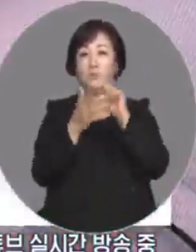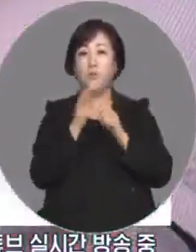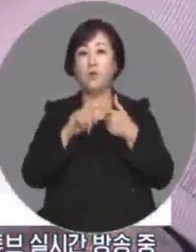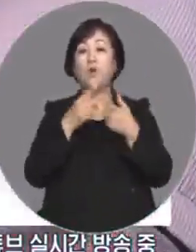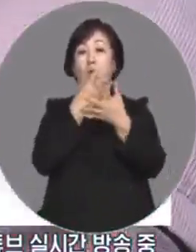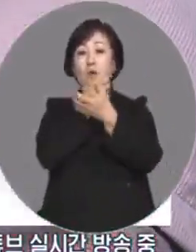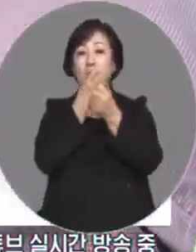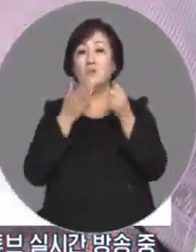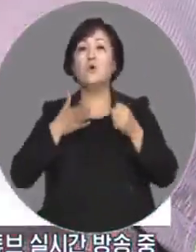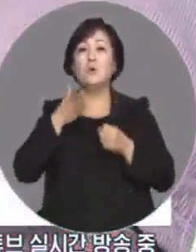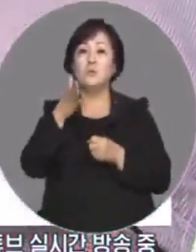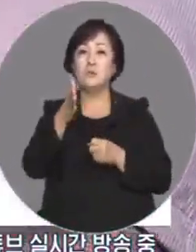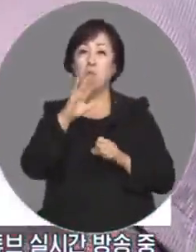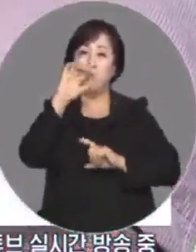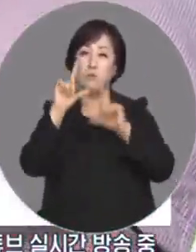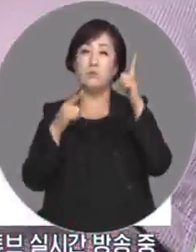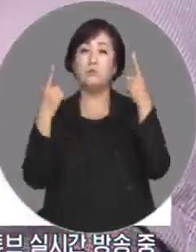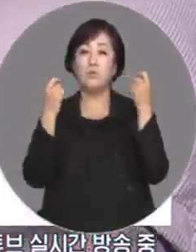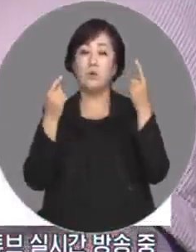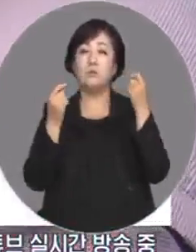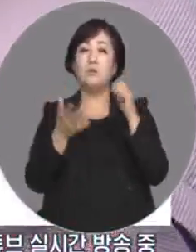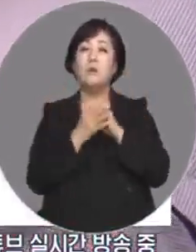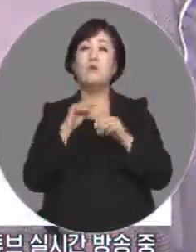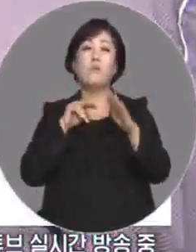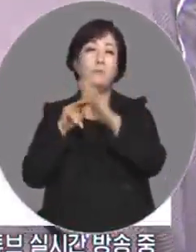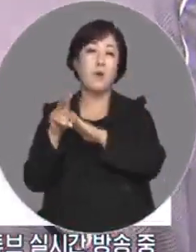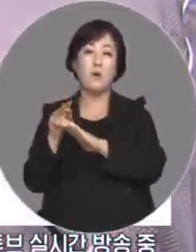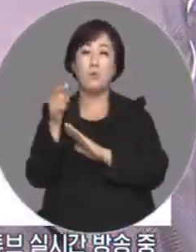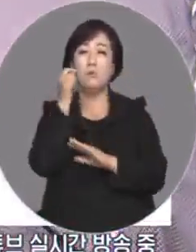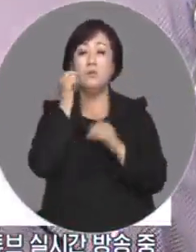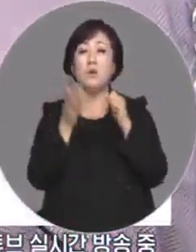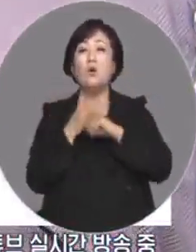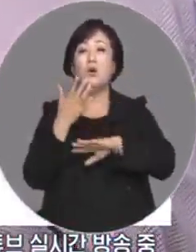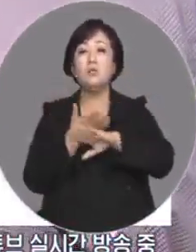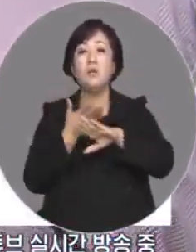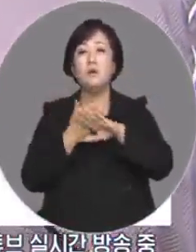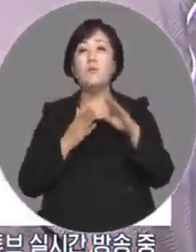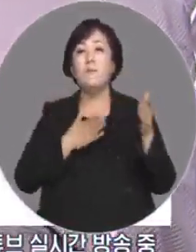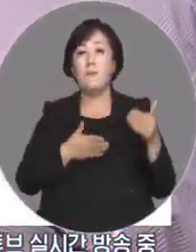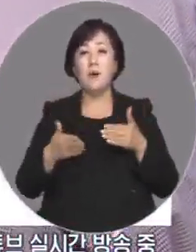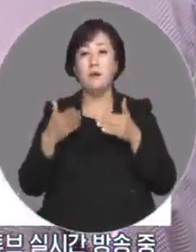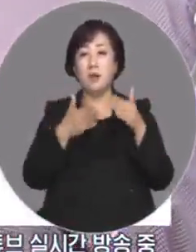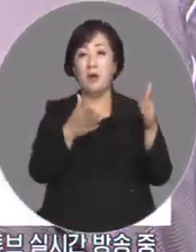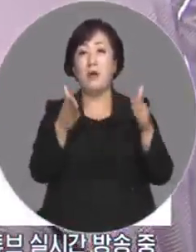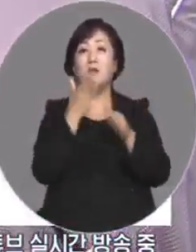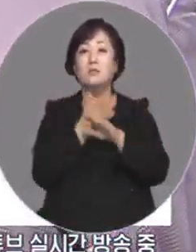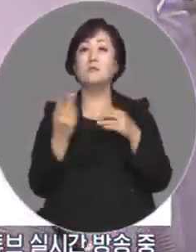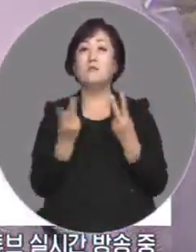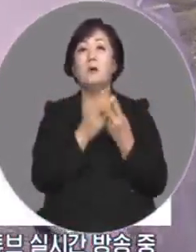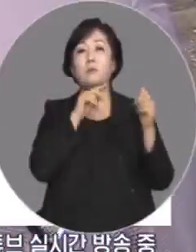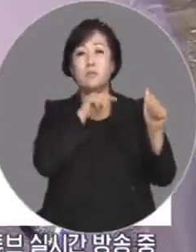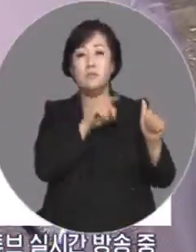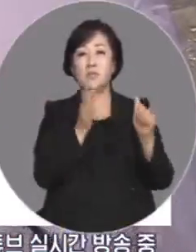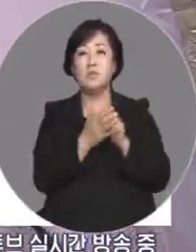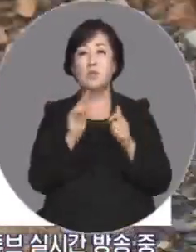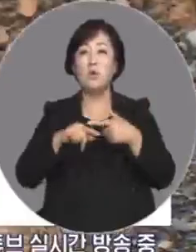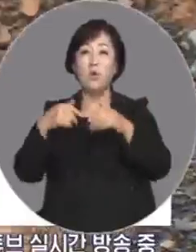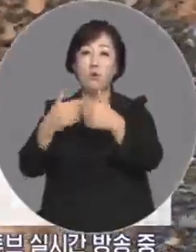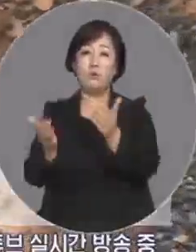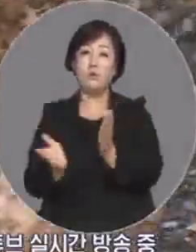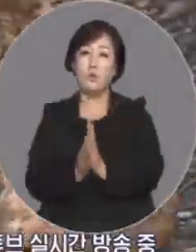신호등이 직선 거리로 보이기 때문에 피할 수가 없었습니다. 가라는 방향으로 지시대로 이제 갔는데 저 무릉덩이가 있었습니다.